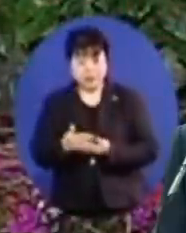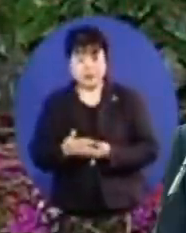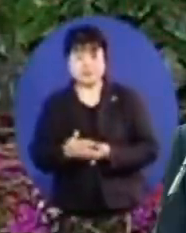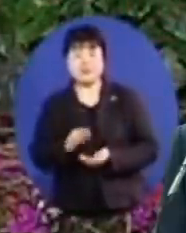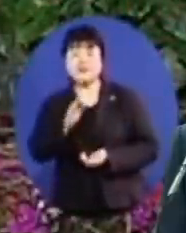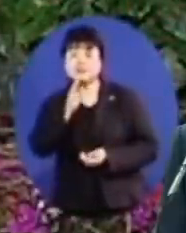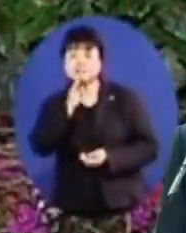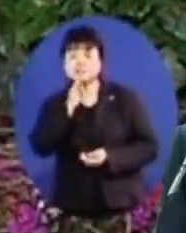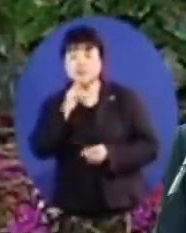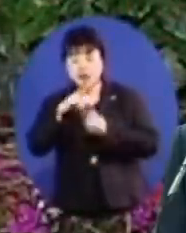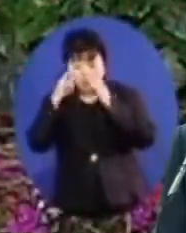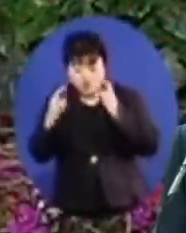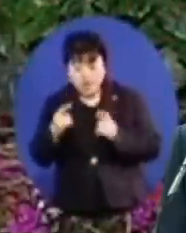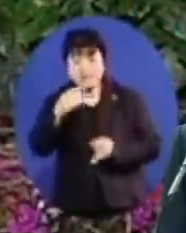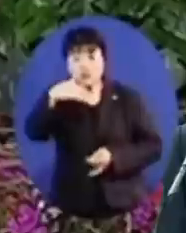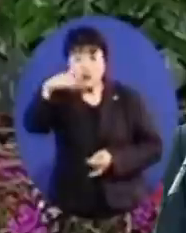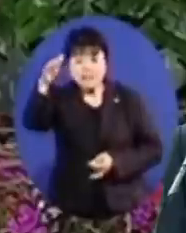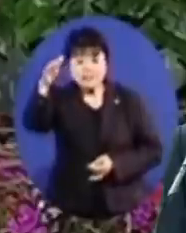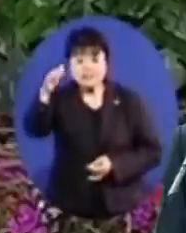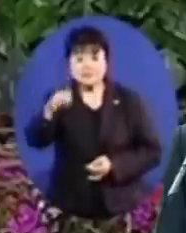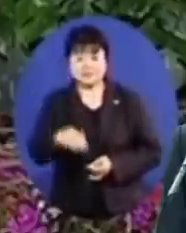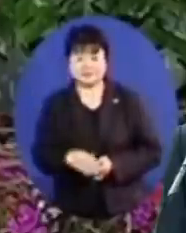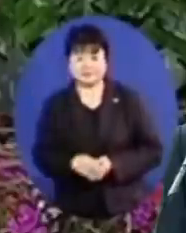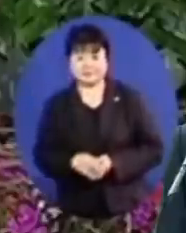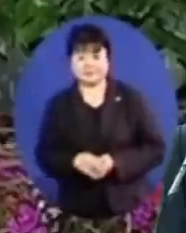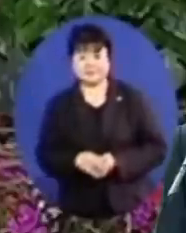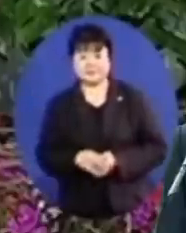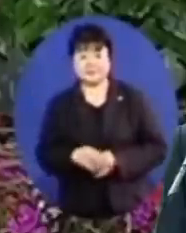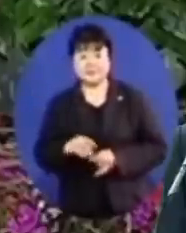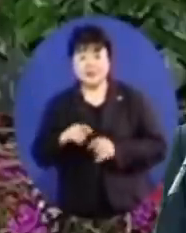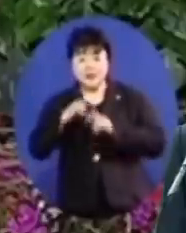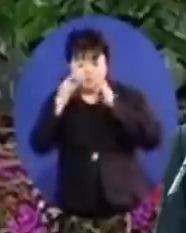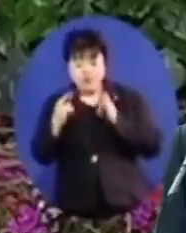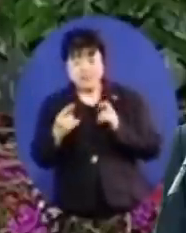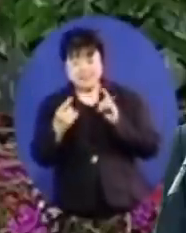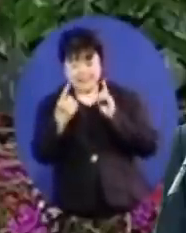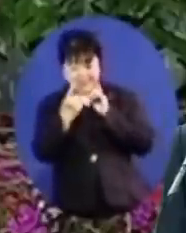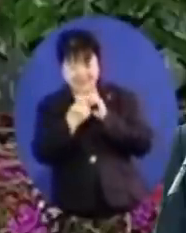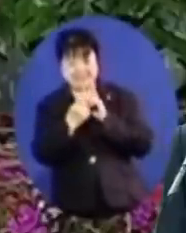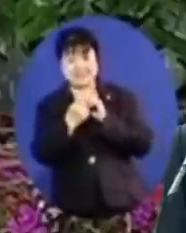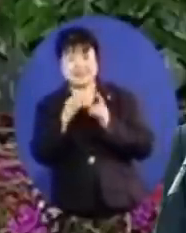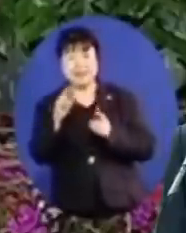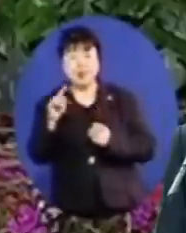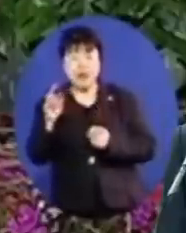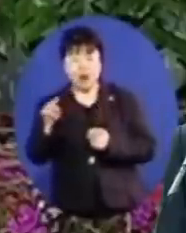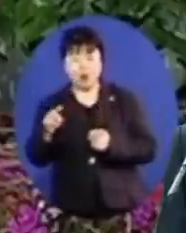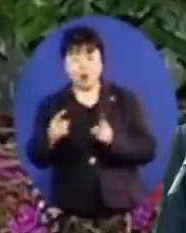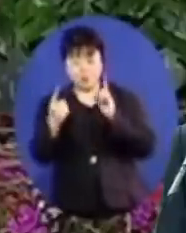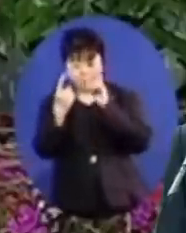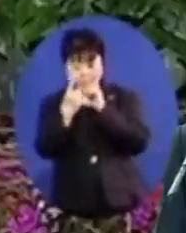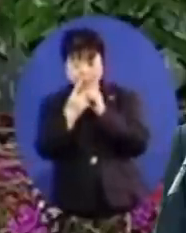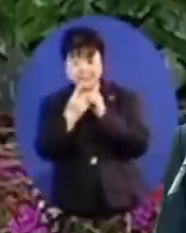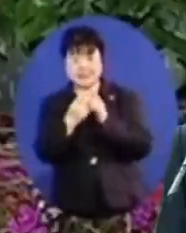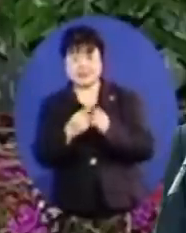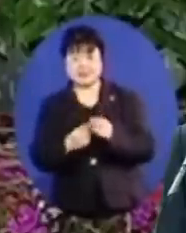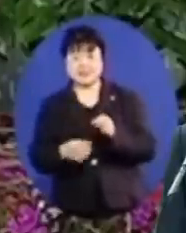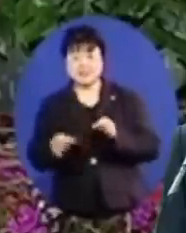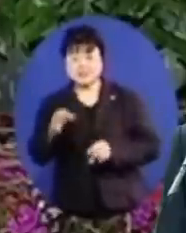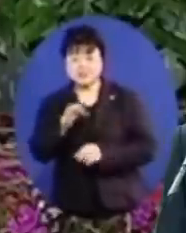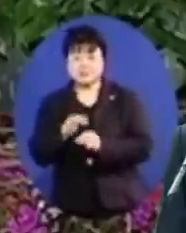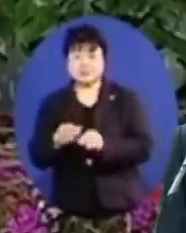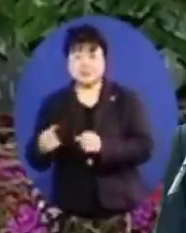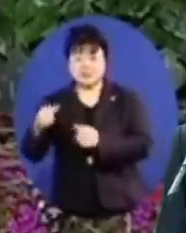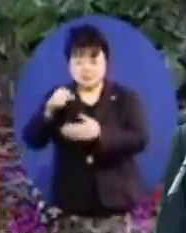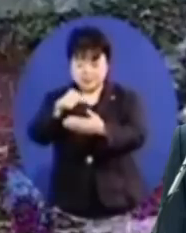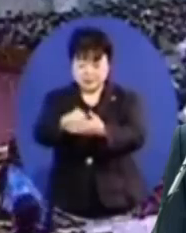있는 불란스로 갔습니다. 그의 야망은 나폴레옹 3세를 만나서 불란스와 스위스의 경제협력을 맺고 유럽